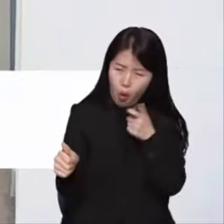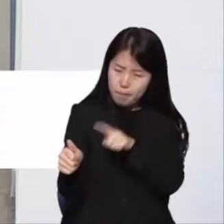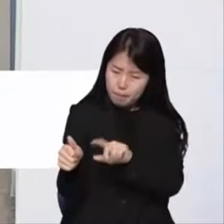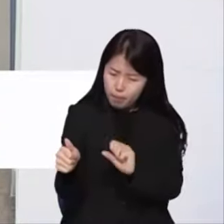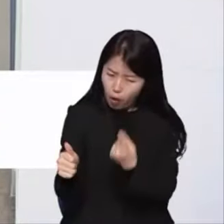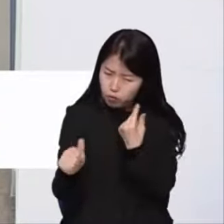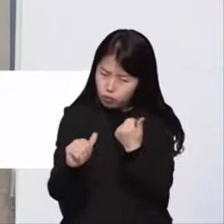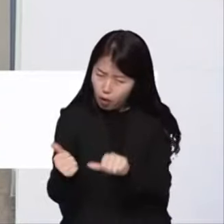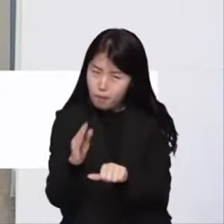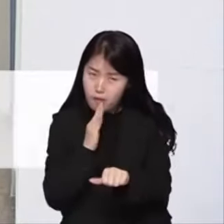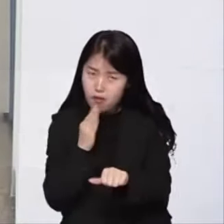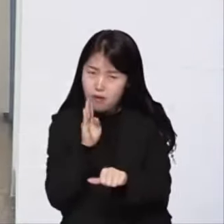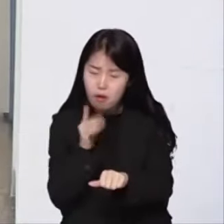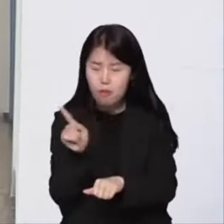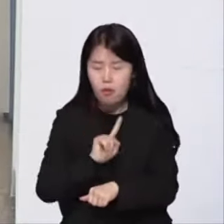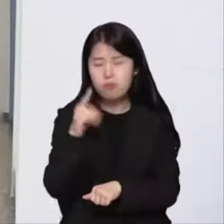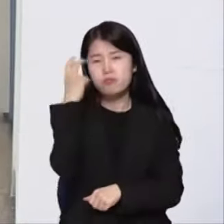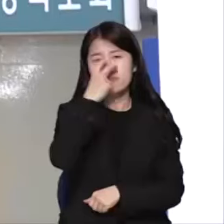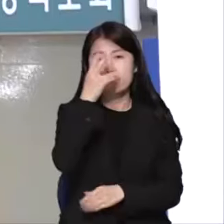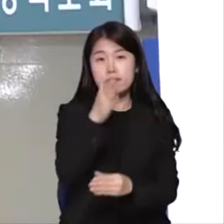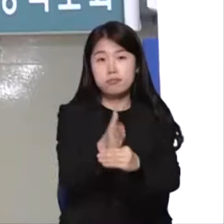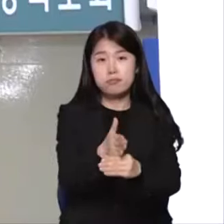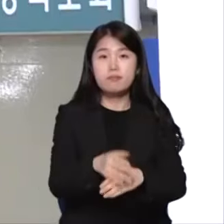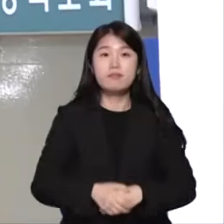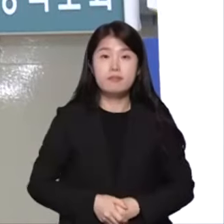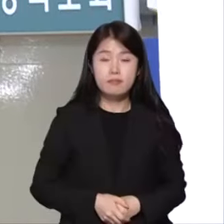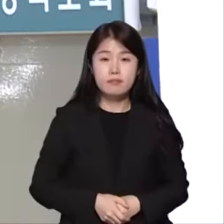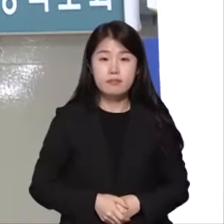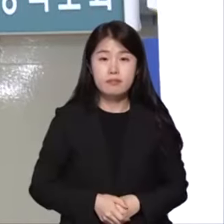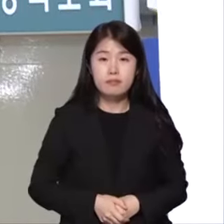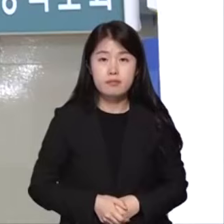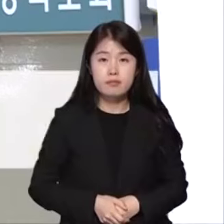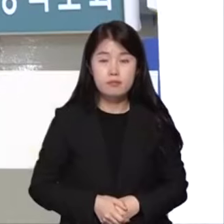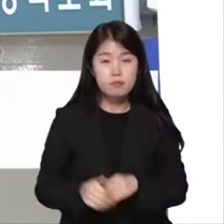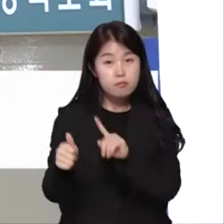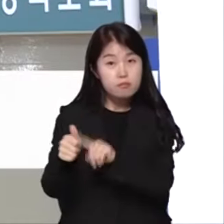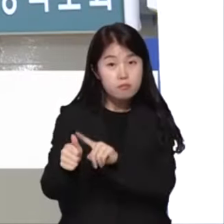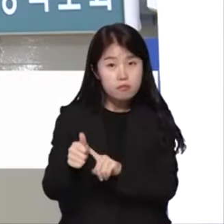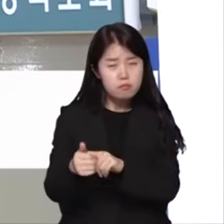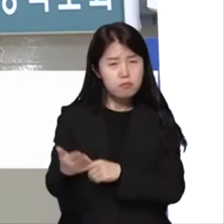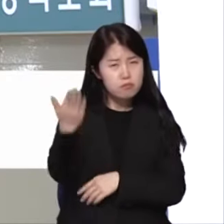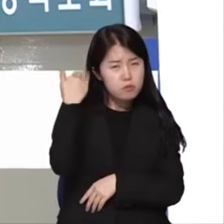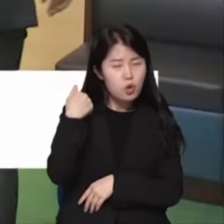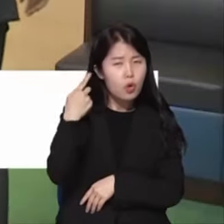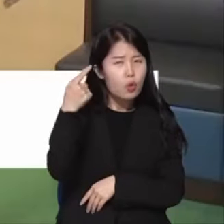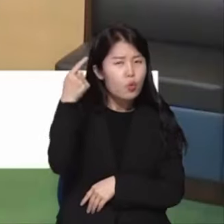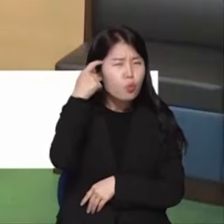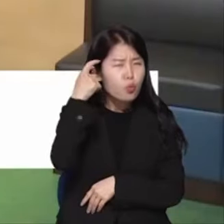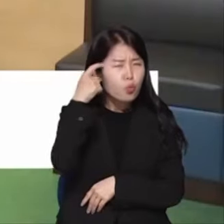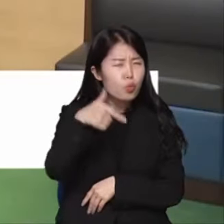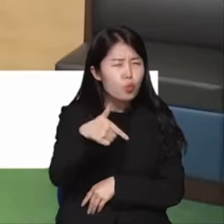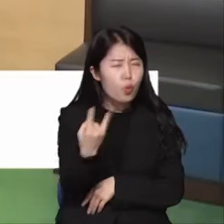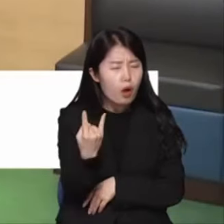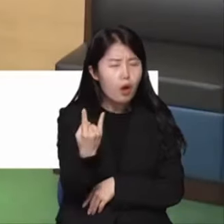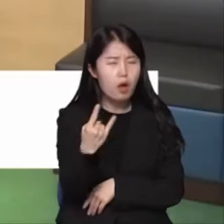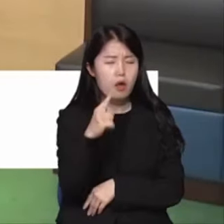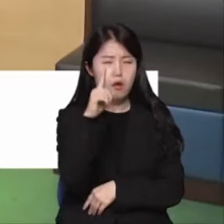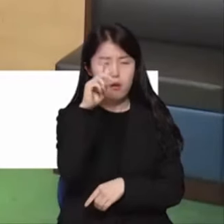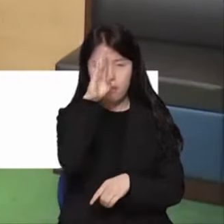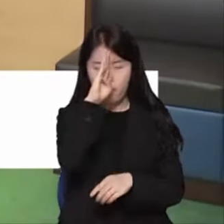사이에 관계가 있는지 수사하고 있습니다. 피해자가 과거 뇌질환 치료를 받은 전력이